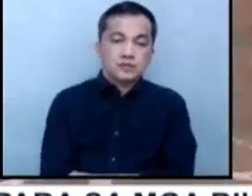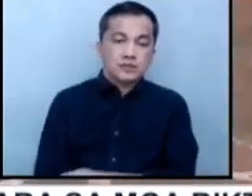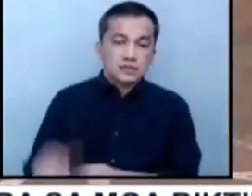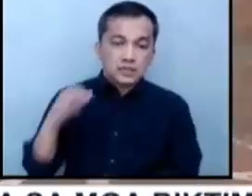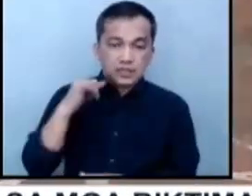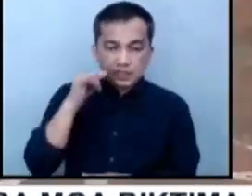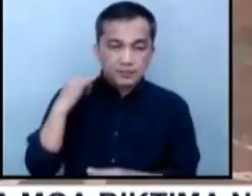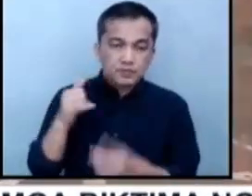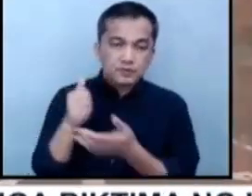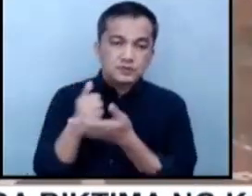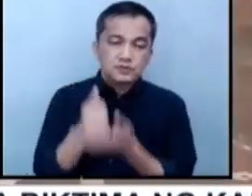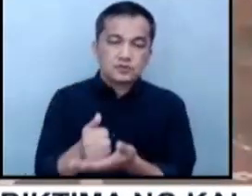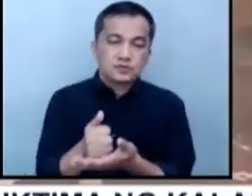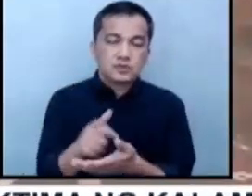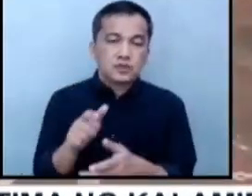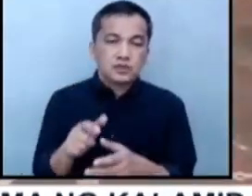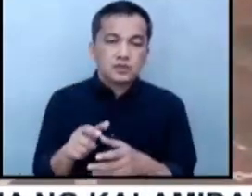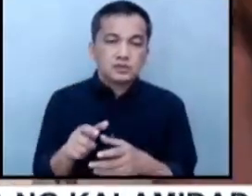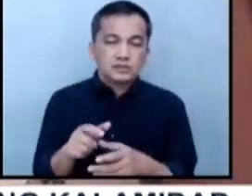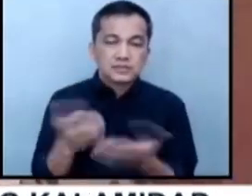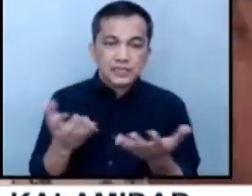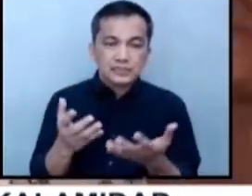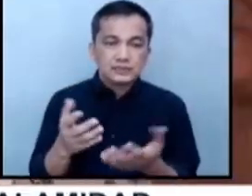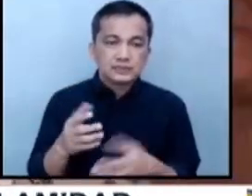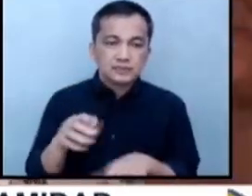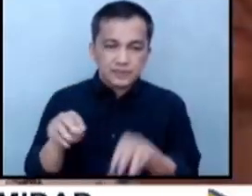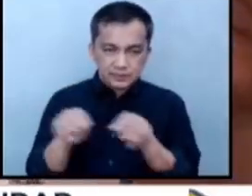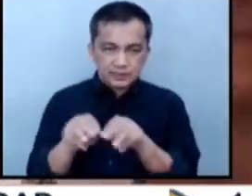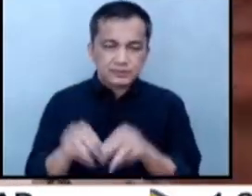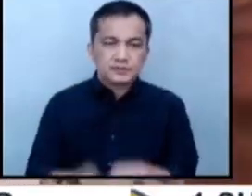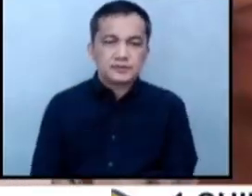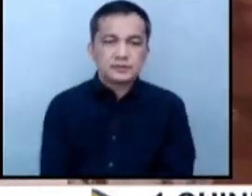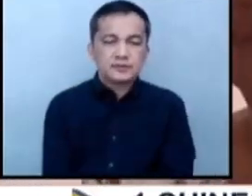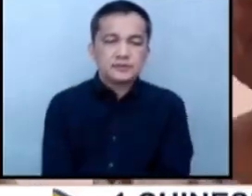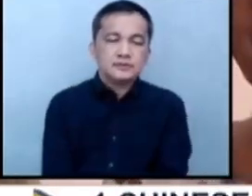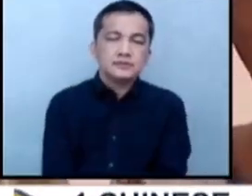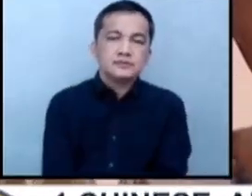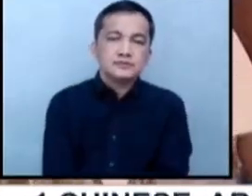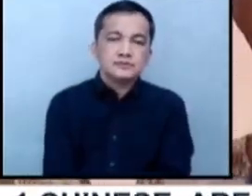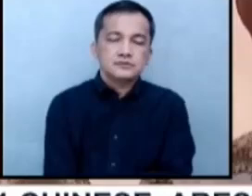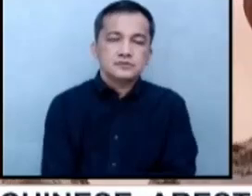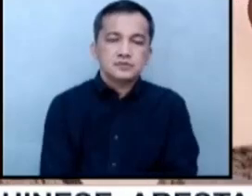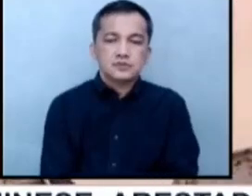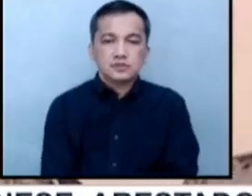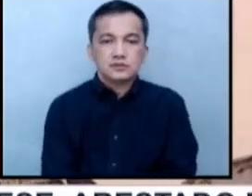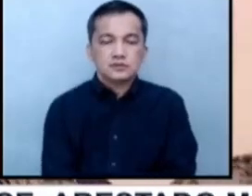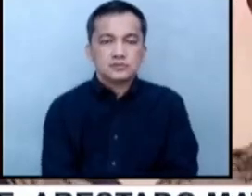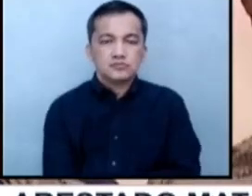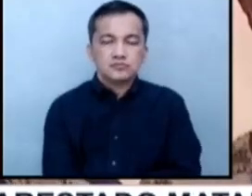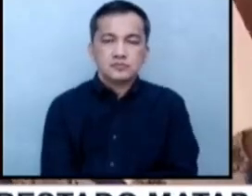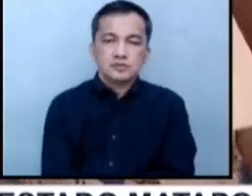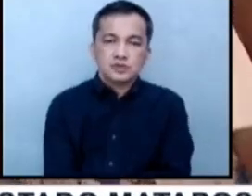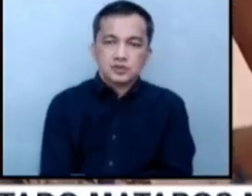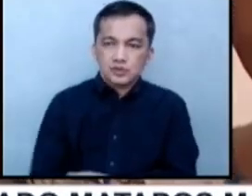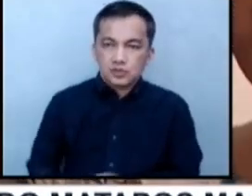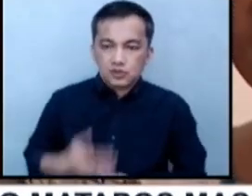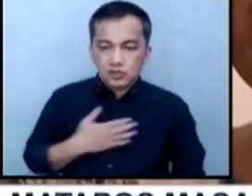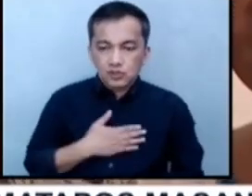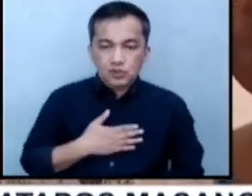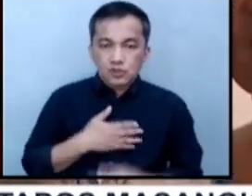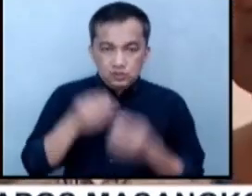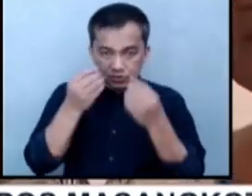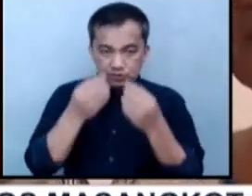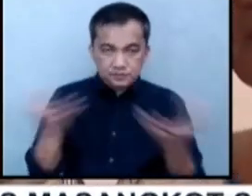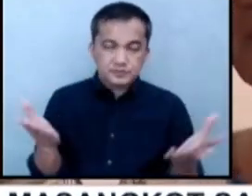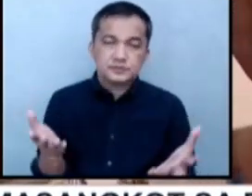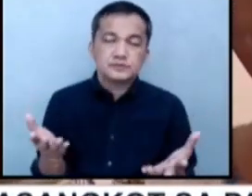congresista sa Marikina City well ang gusto namin sabihin sa lahat eh ipaalala